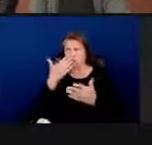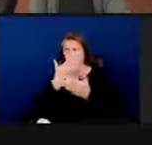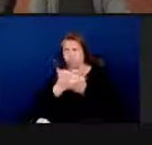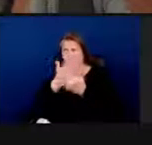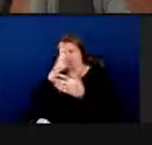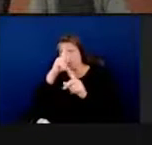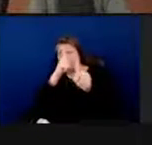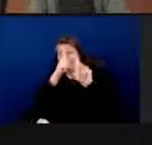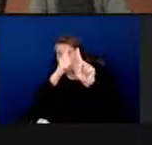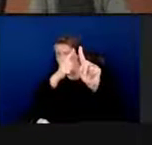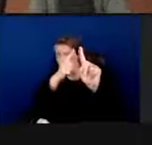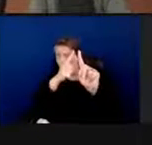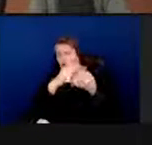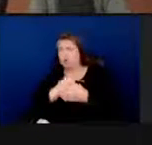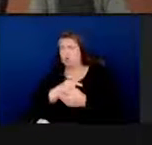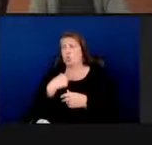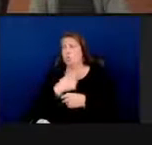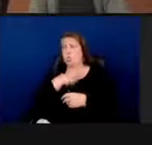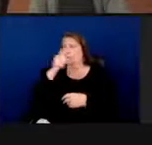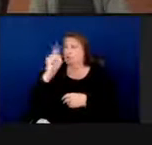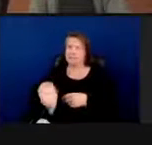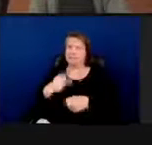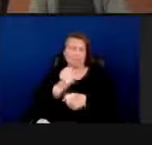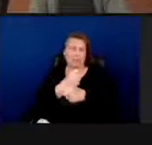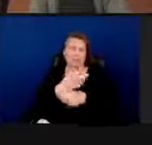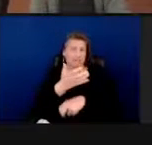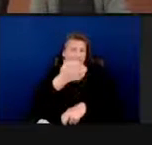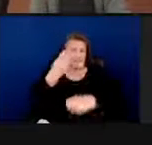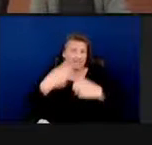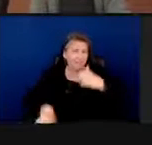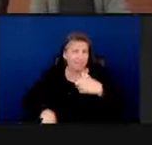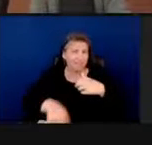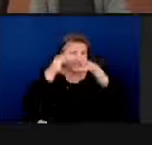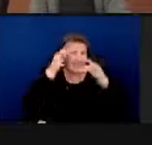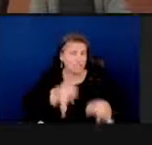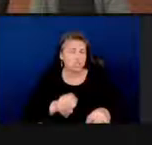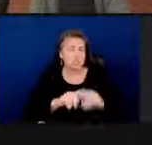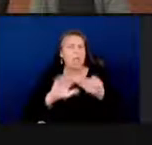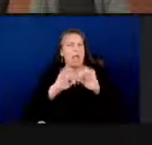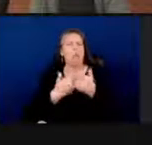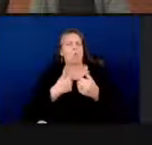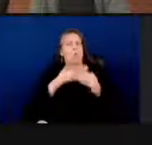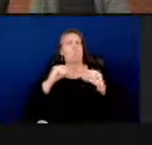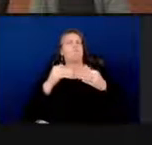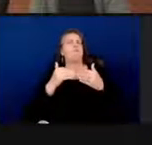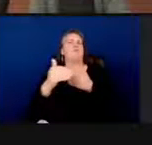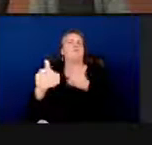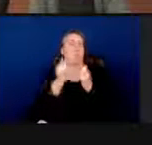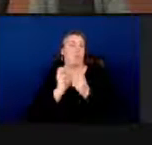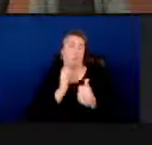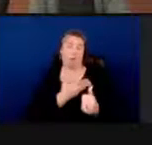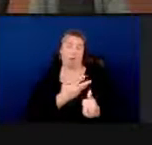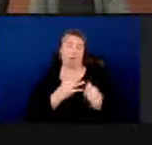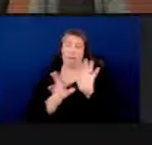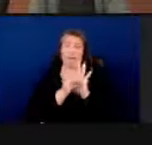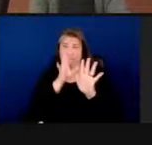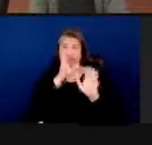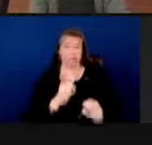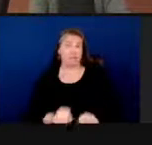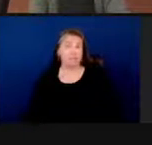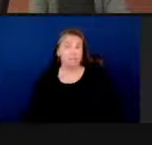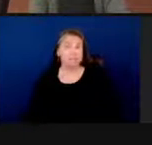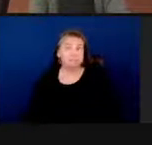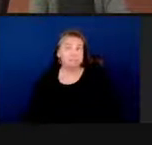وعلى وجهتنا. فهناك بعض القرارات الصعبة التي يجب اتخاذها لمعرفة كيفية التقدم قدما في الماجنت في المقاطعة.